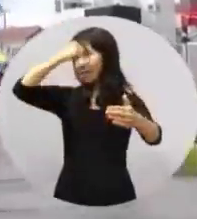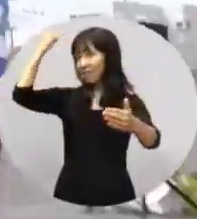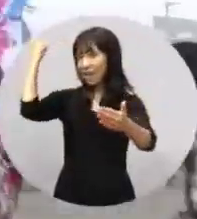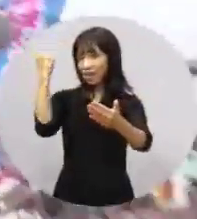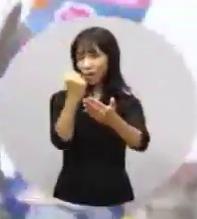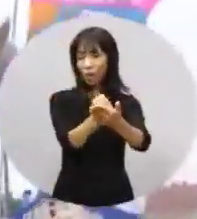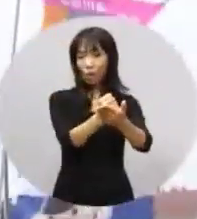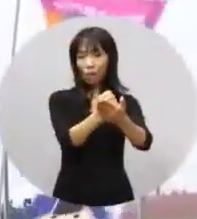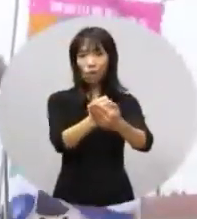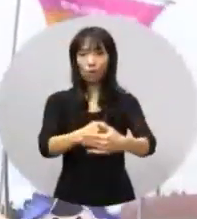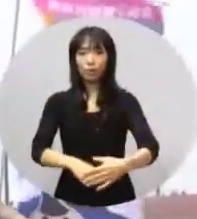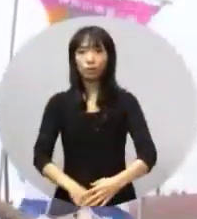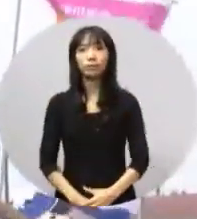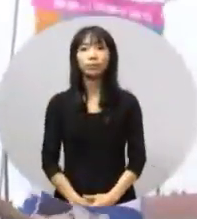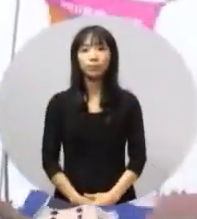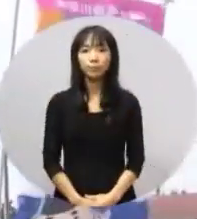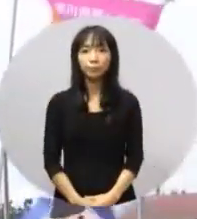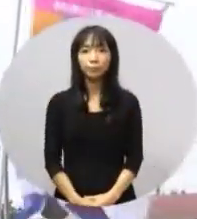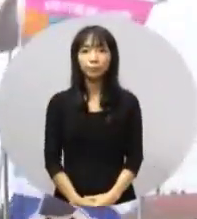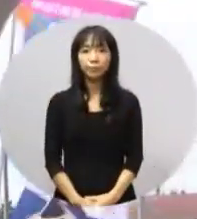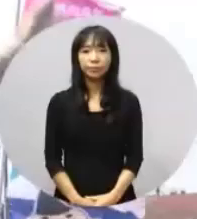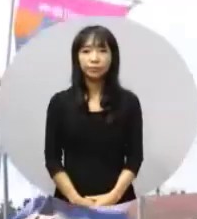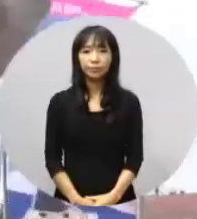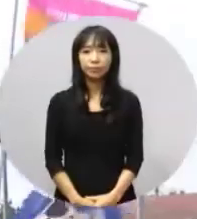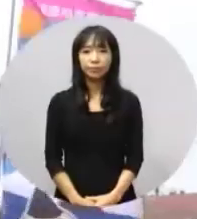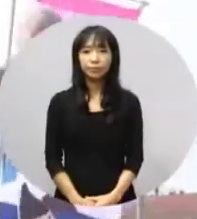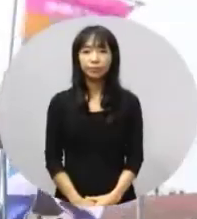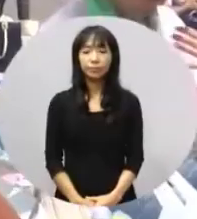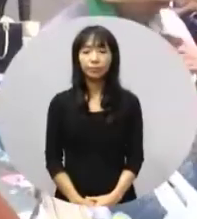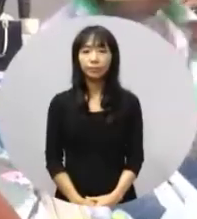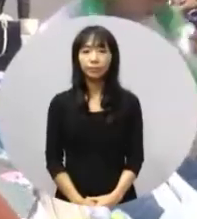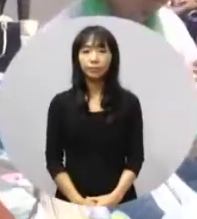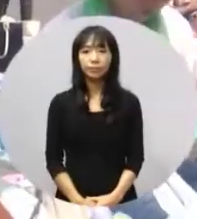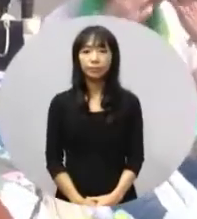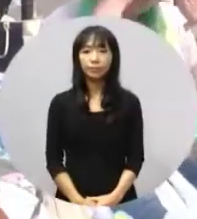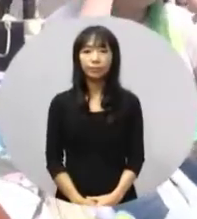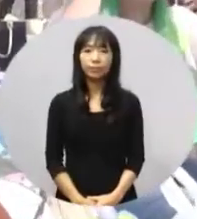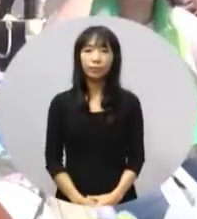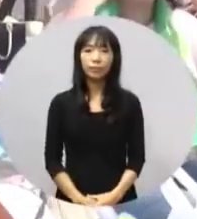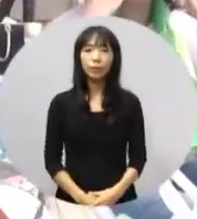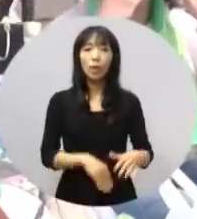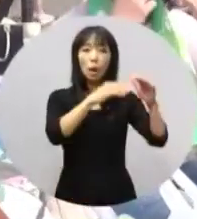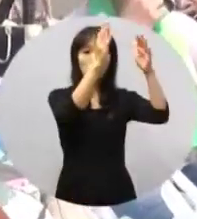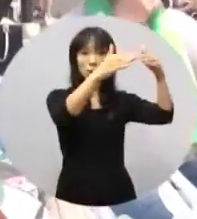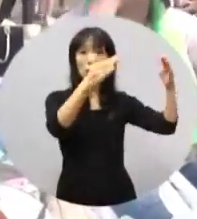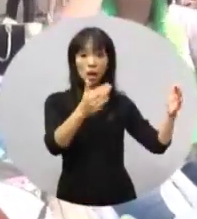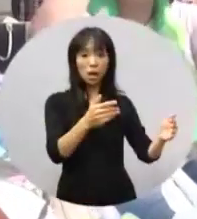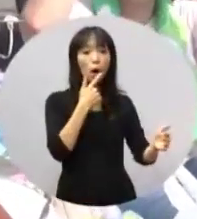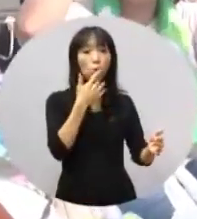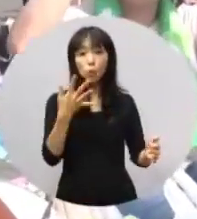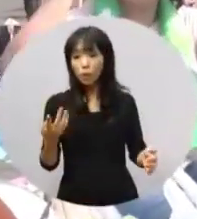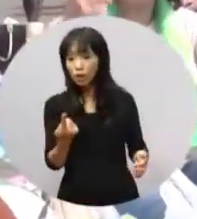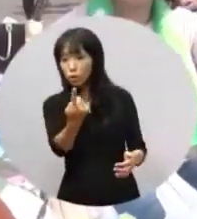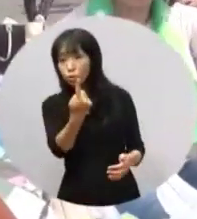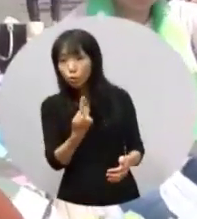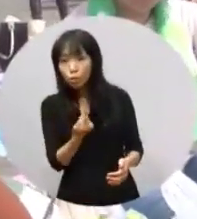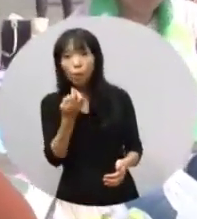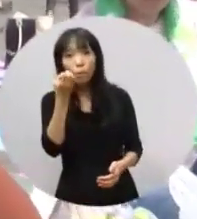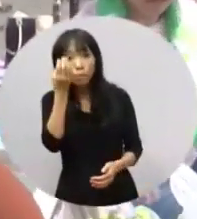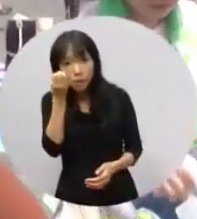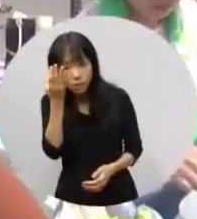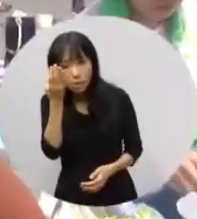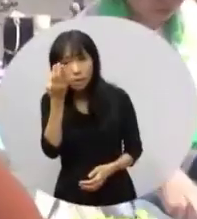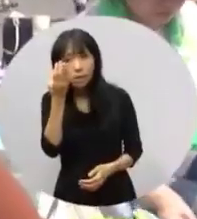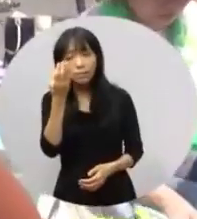スイカ割り来成功でしたなかなかゆるキャラさんが海とかに来ることないと